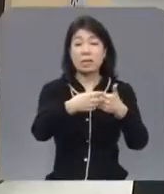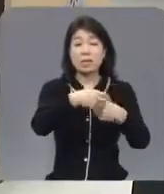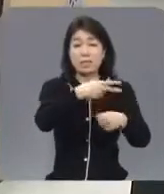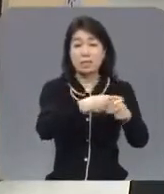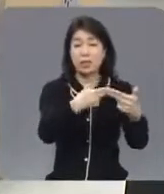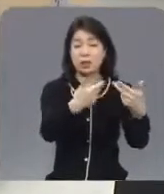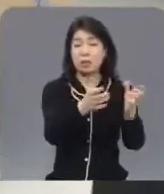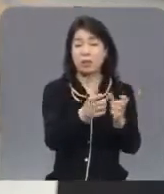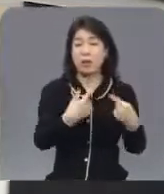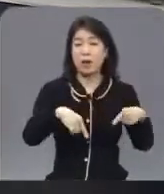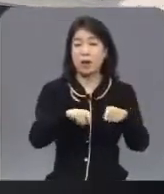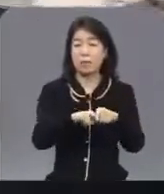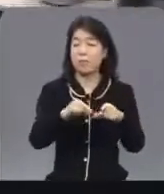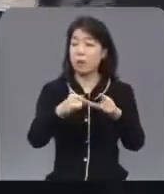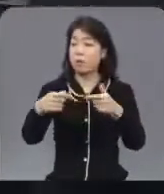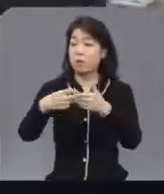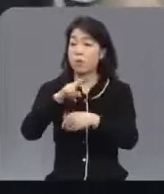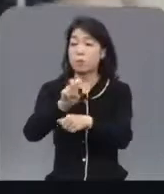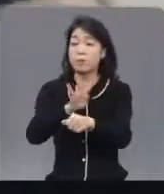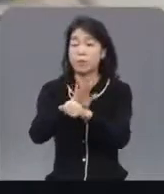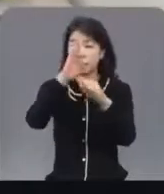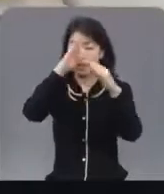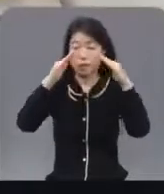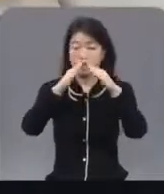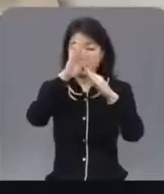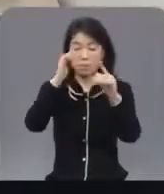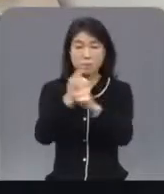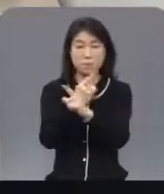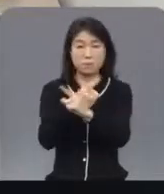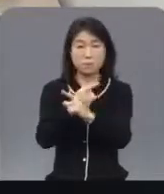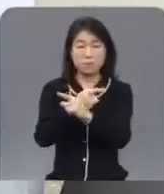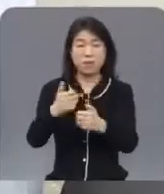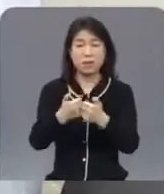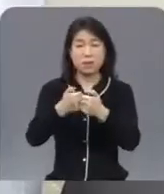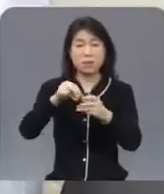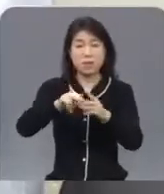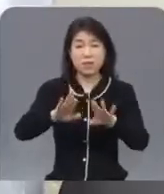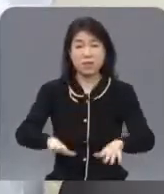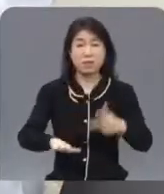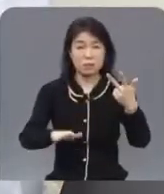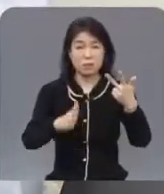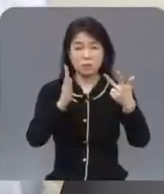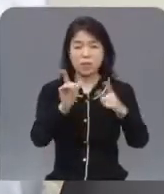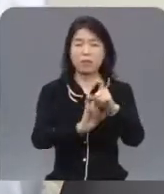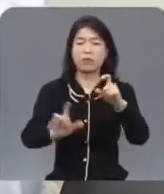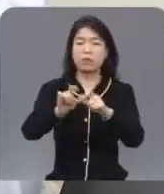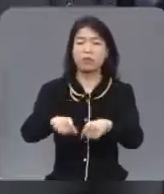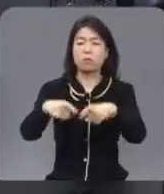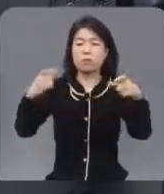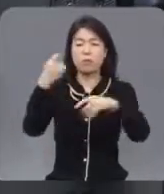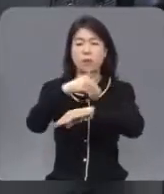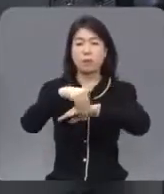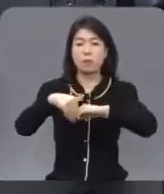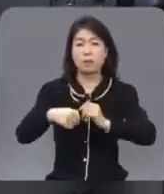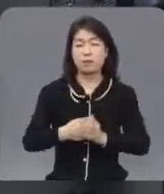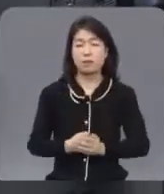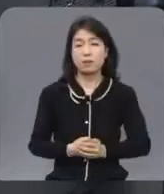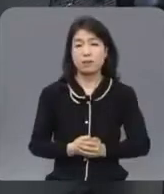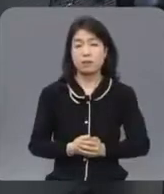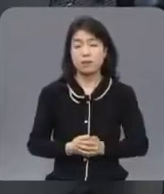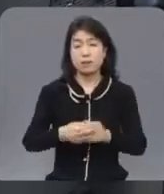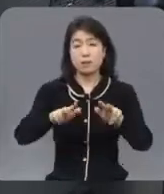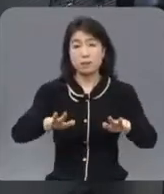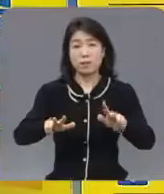일섬 병원에 24시간 재택 치료 상담 센터를 현재 7곳에서 더 확충할 계획입니다 또